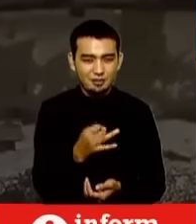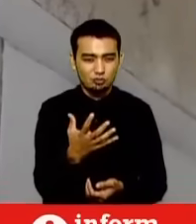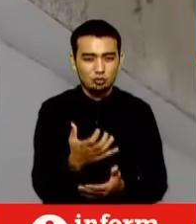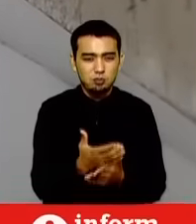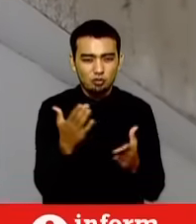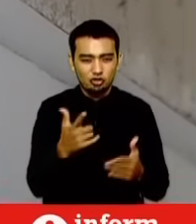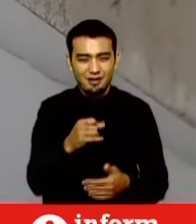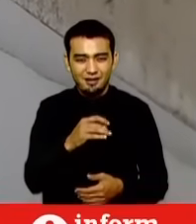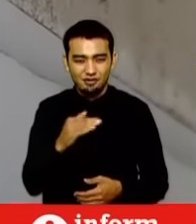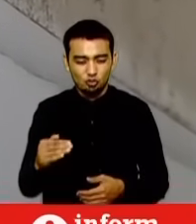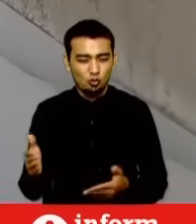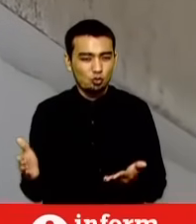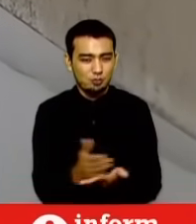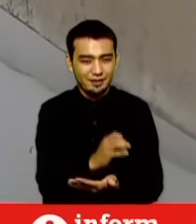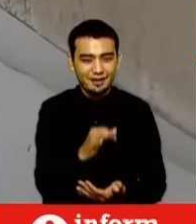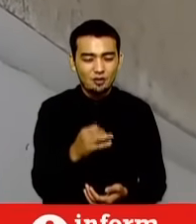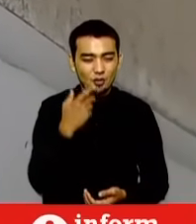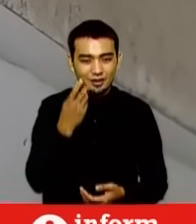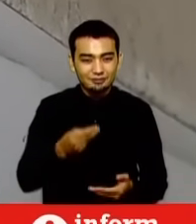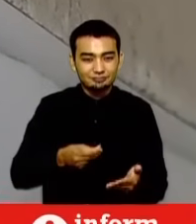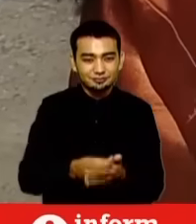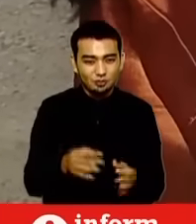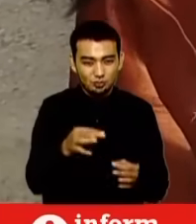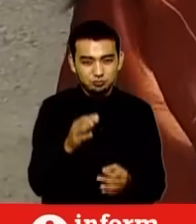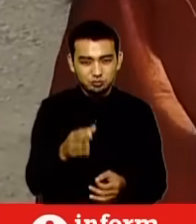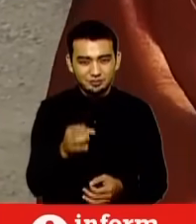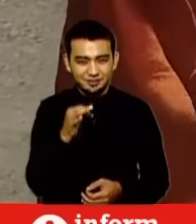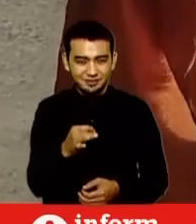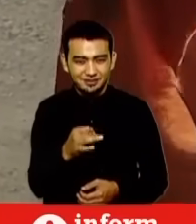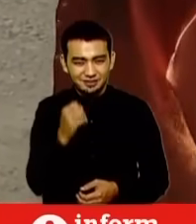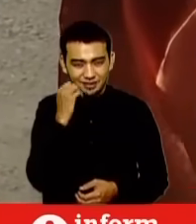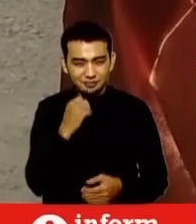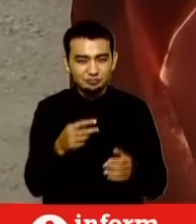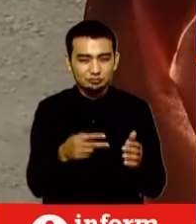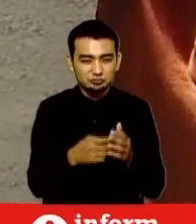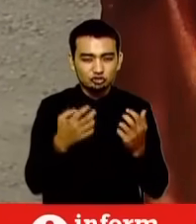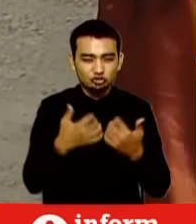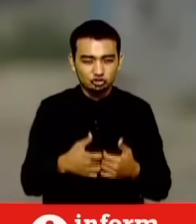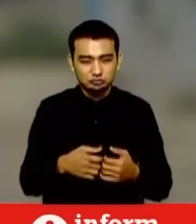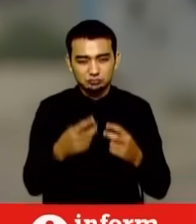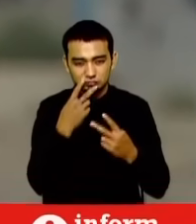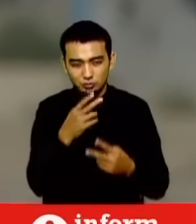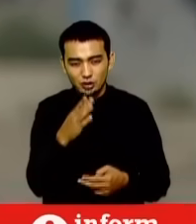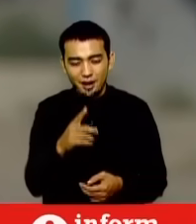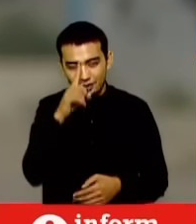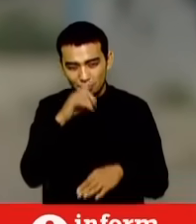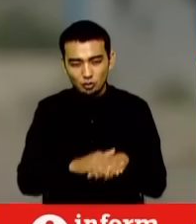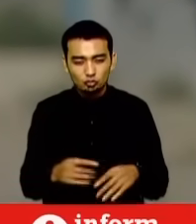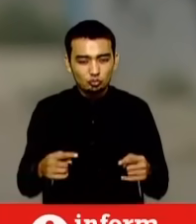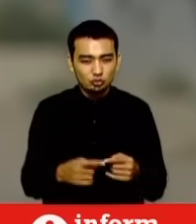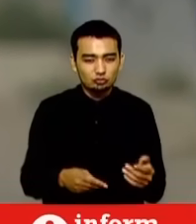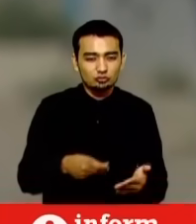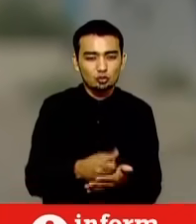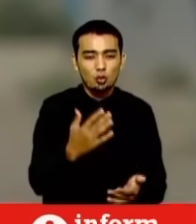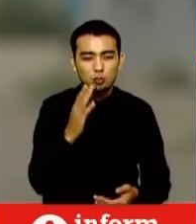гараж сүріледі, ал өтемақы төленер кезде жер көлемі де нысанның жағдайы да ескеріледі. Әзірге әкімдіктен қанша қаржы берілетіні белгісіз.